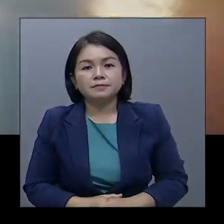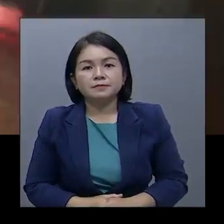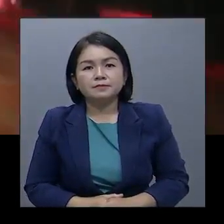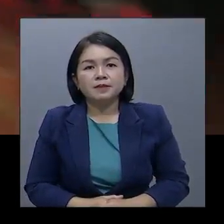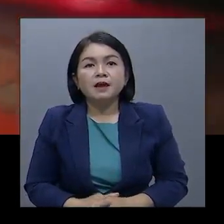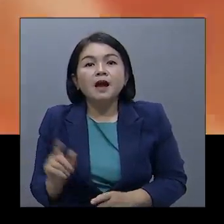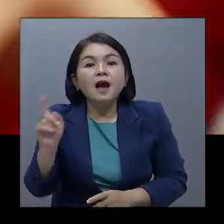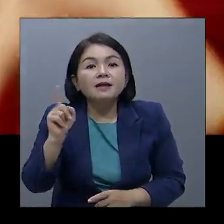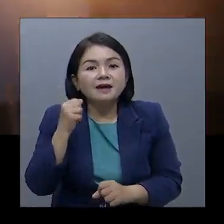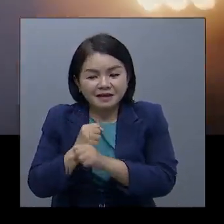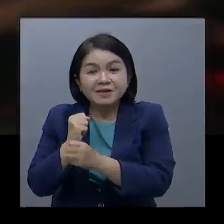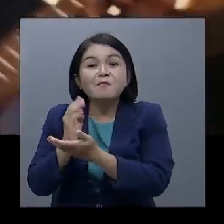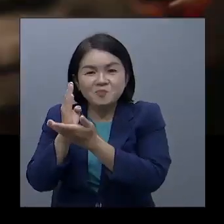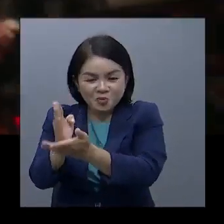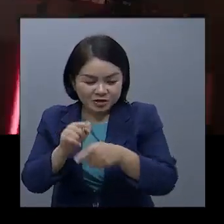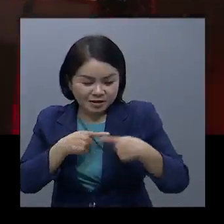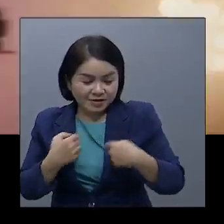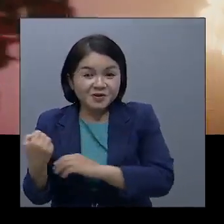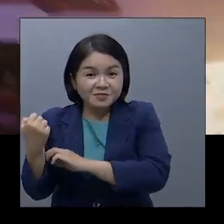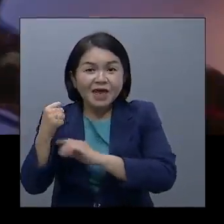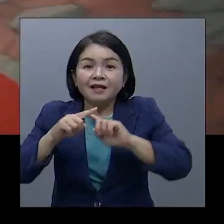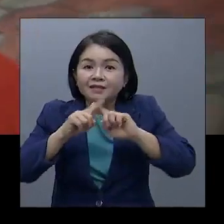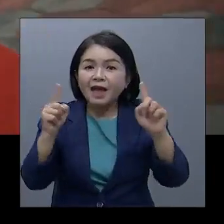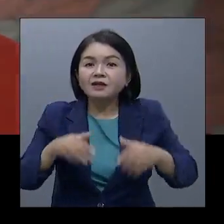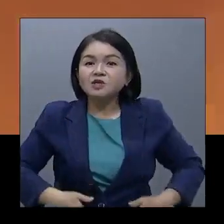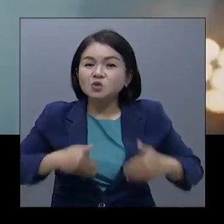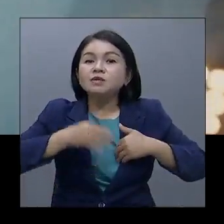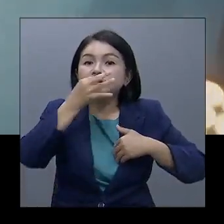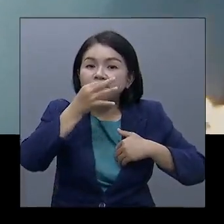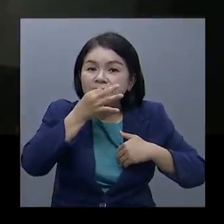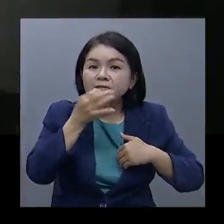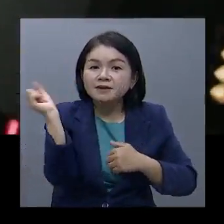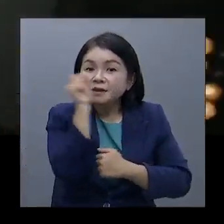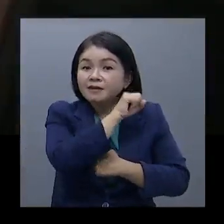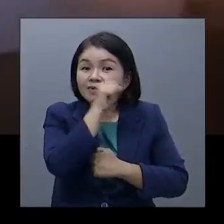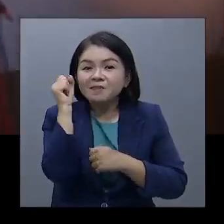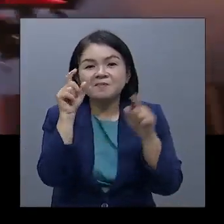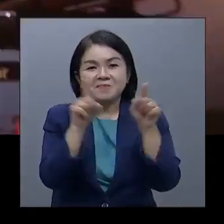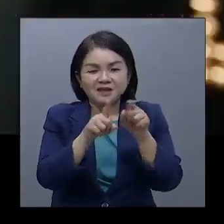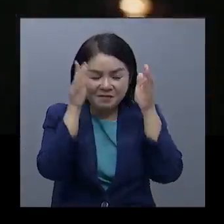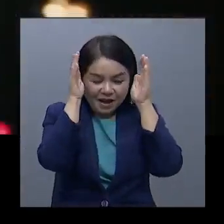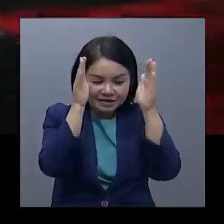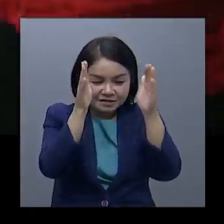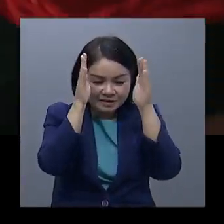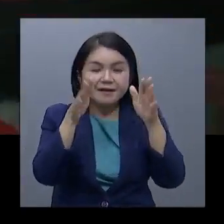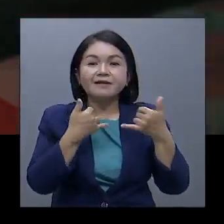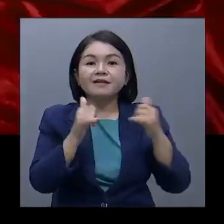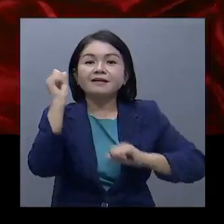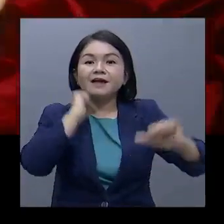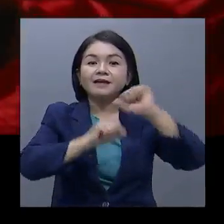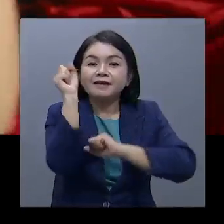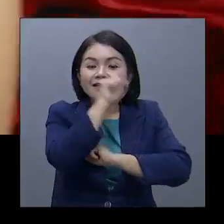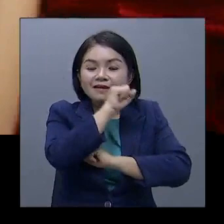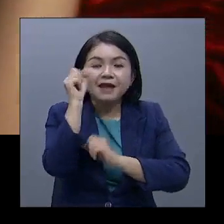งานการกุศลเอาไว้เติมแรงใจนะคะส่วนงานในเส้นทางสายดนตรีพลอยชมพูก็กำลังมุ่งไปข้างหน้าเต็มที่ค่ะก่อนหน้านี้เ